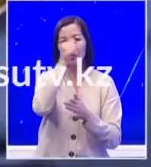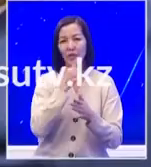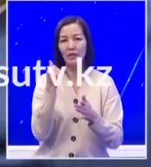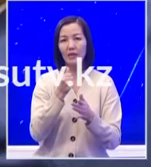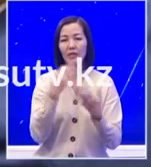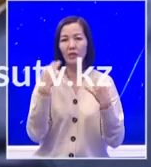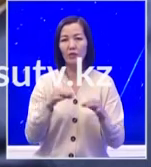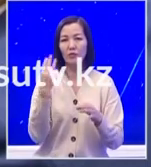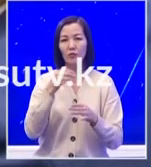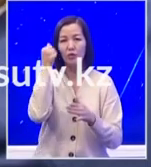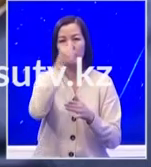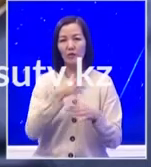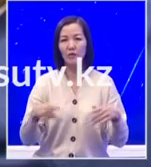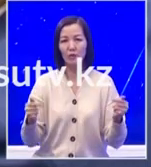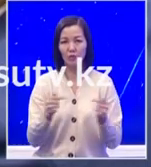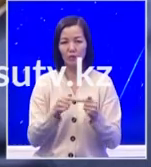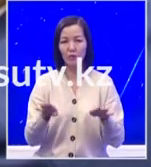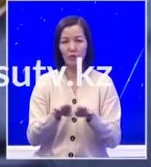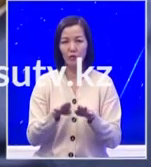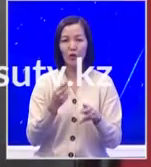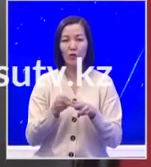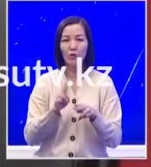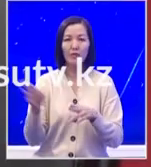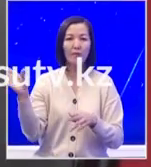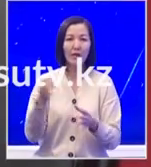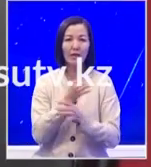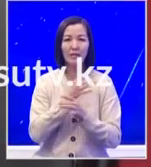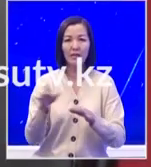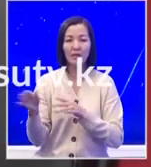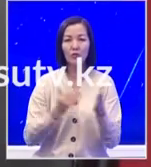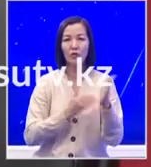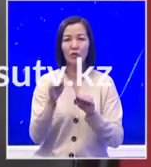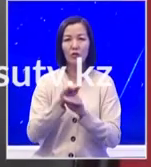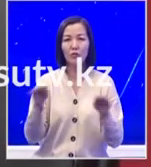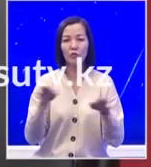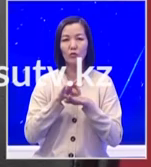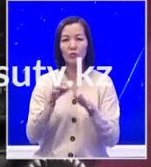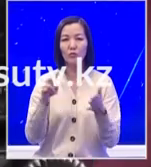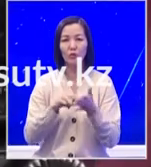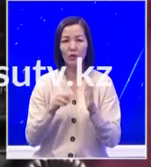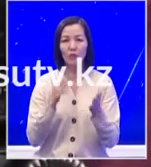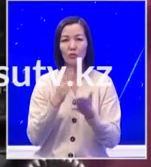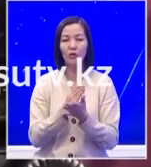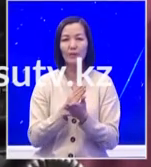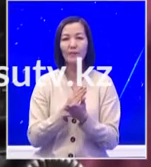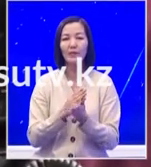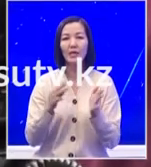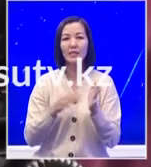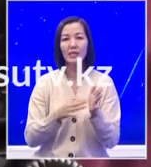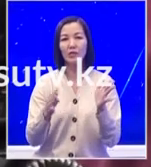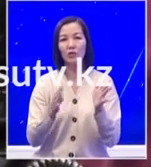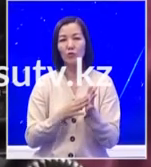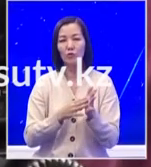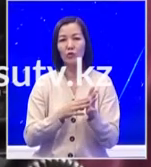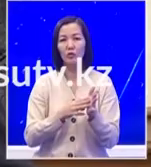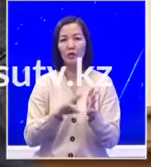ел тәуелсіздігінің 30 жылдығымен тұспа-тұс келіп отыр. Сондықтан барлық салтанатты шараны жоғары деңгейде өткізу көзделіп отыр. Айта кетейік,